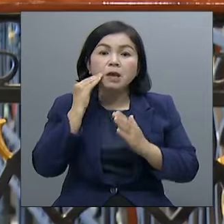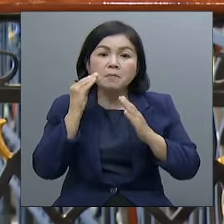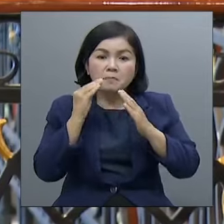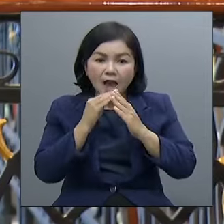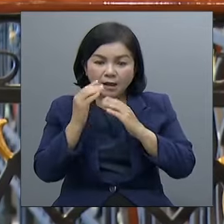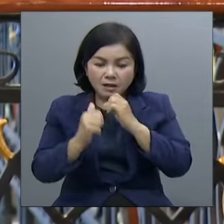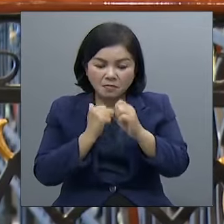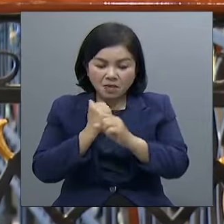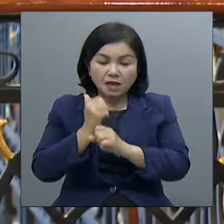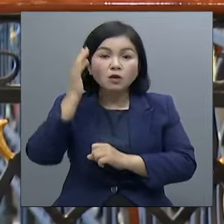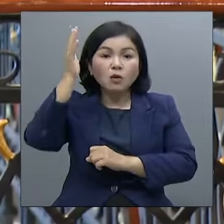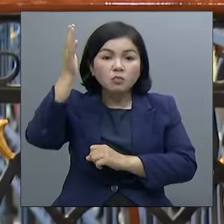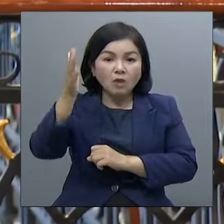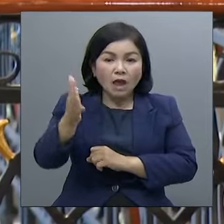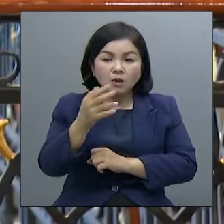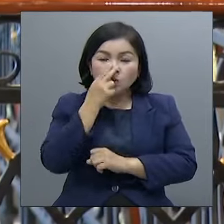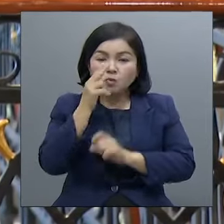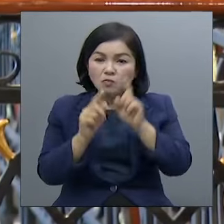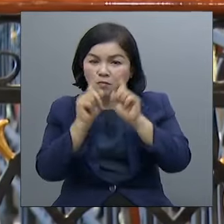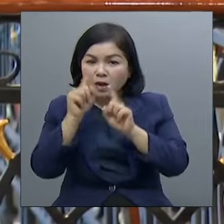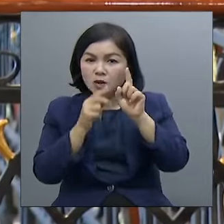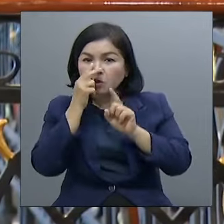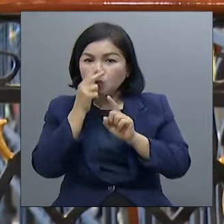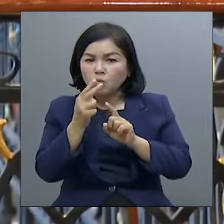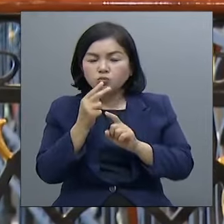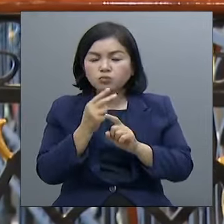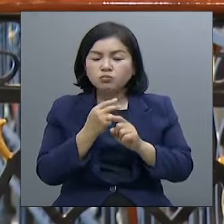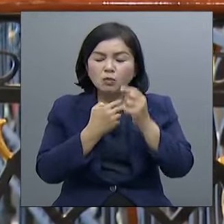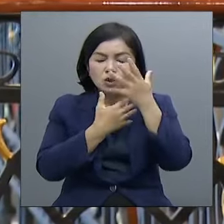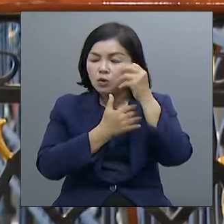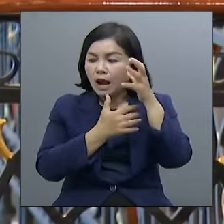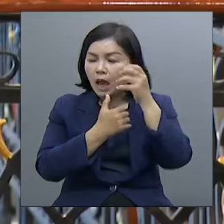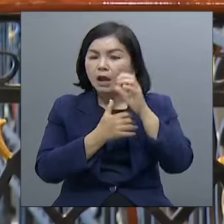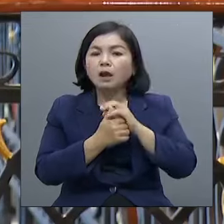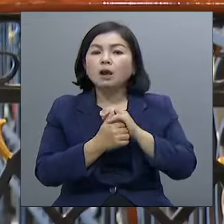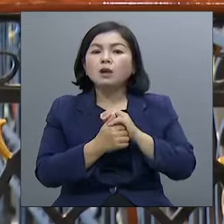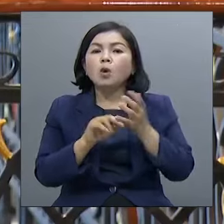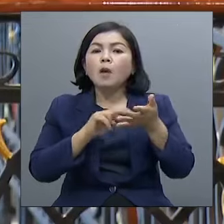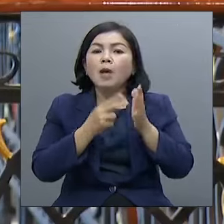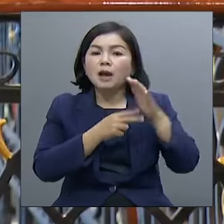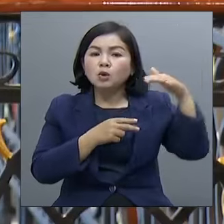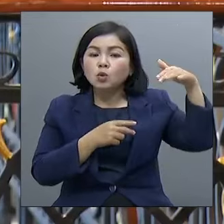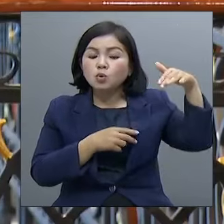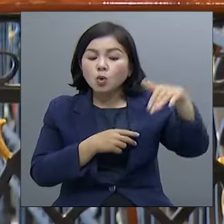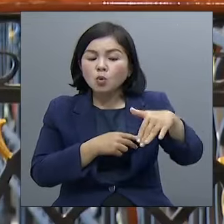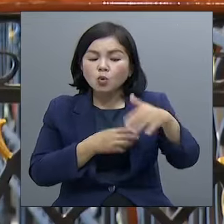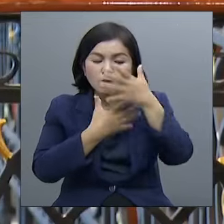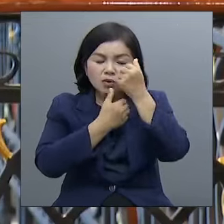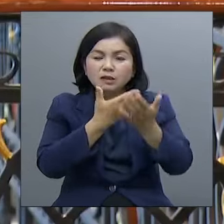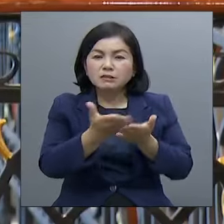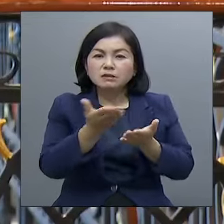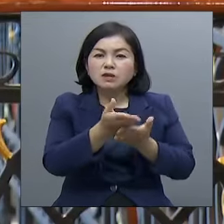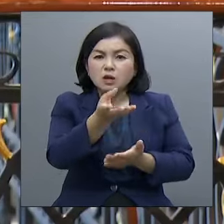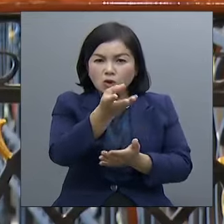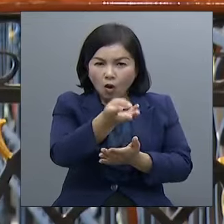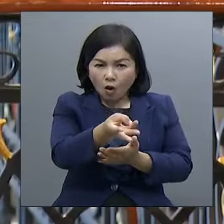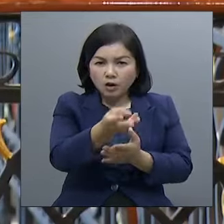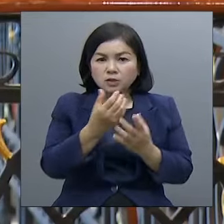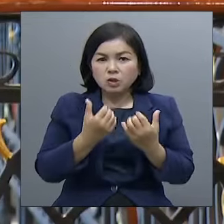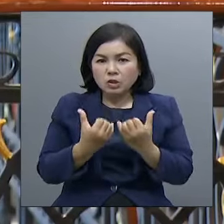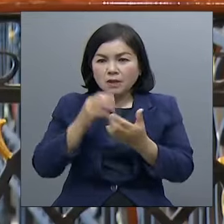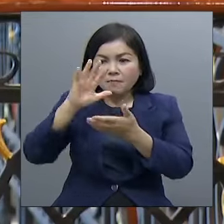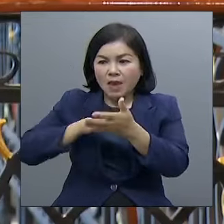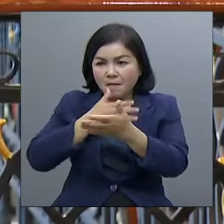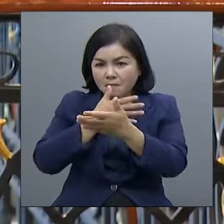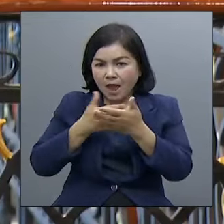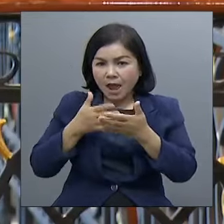นับจากนี้นะคะผลสำรวจพบว่าลดลงค่ะซึ่งมันก็สะท้อนว่ากำลังซื้อยังไม่ได้ฟื้นตัวนะคะดังนั้นไม่น่าแปลกใจเลยค่ะมาตรการ